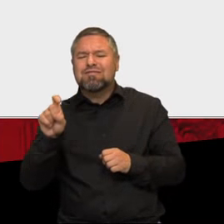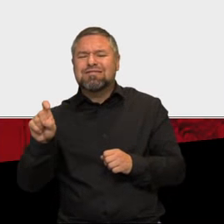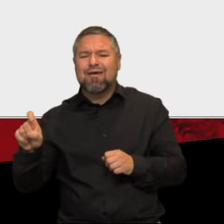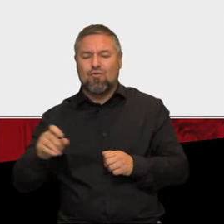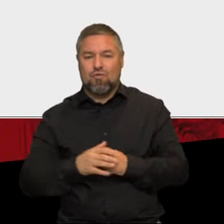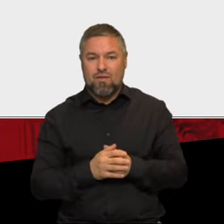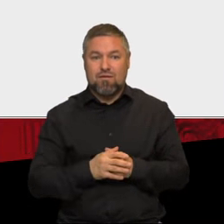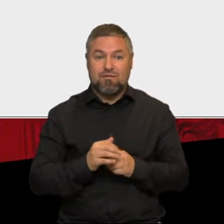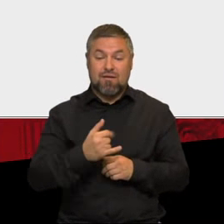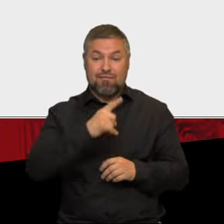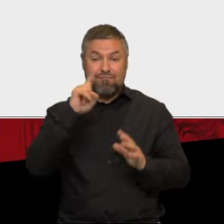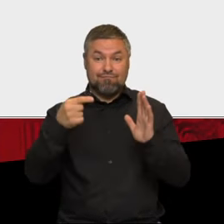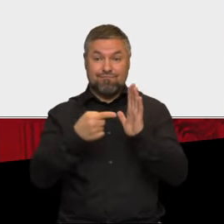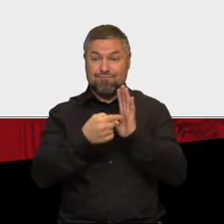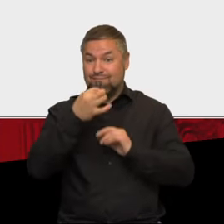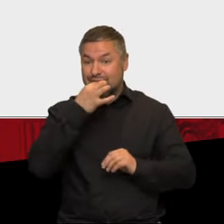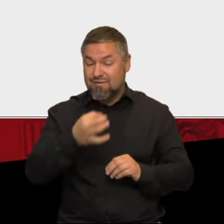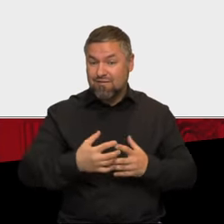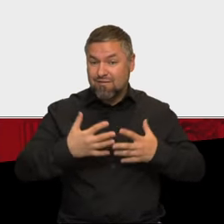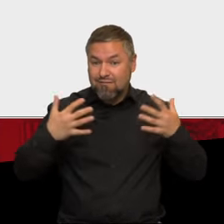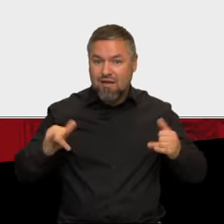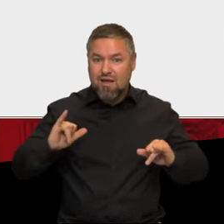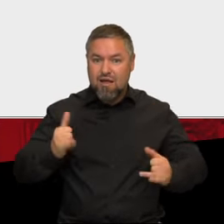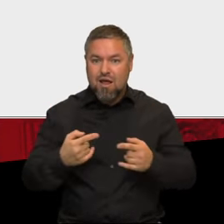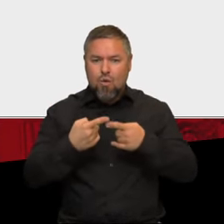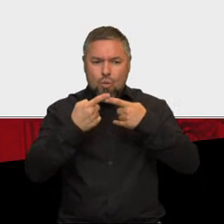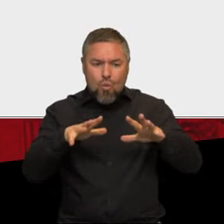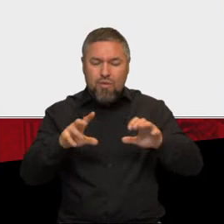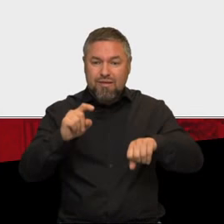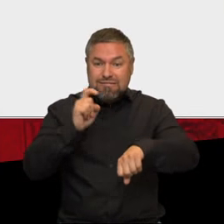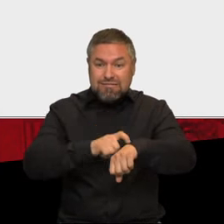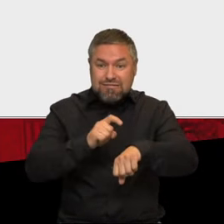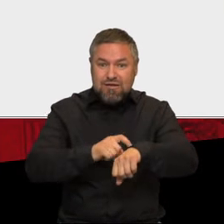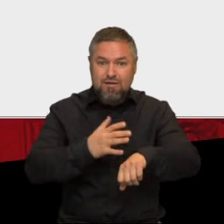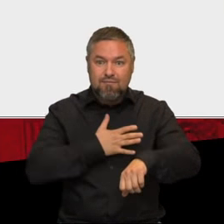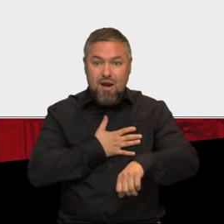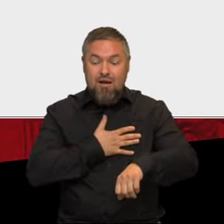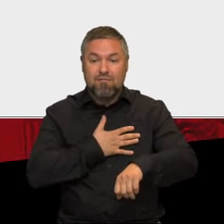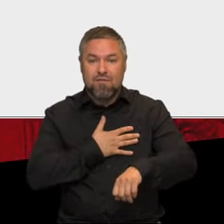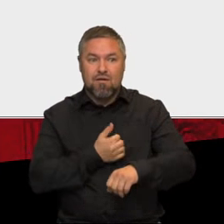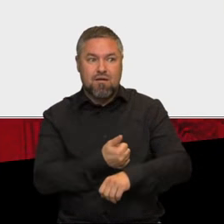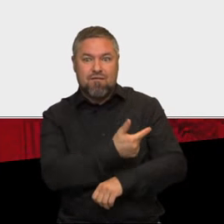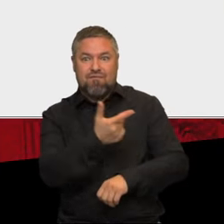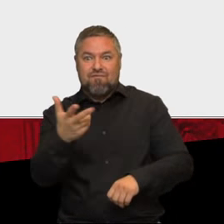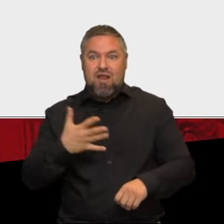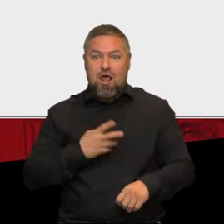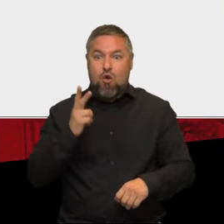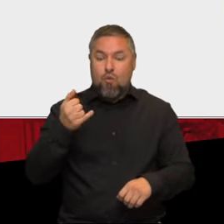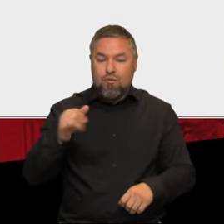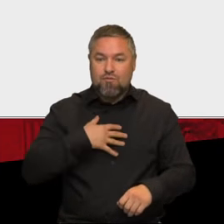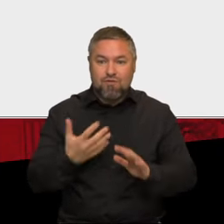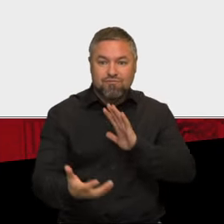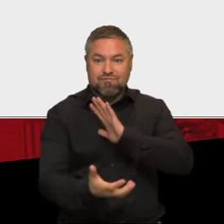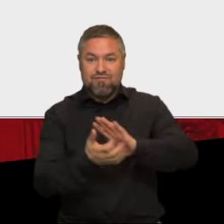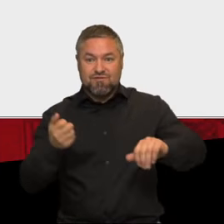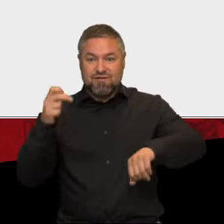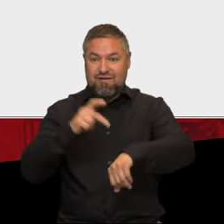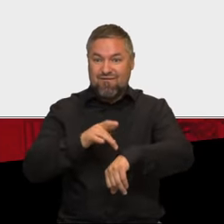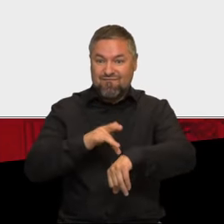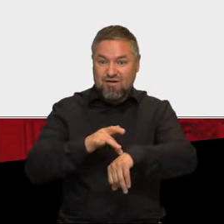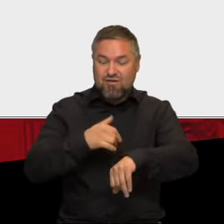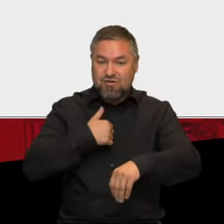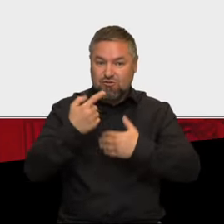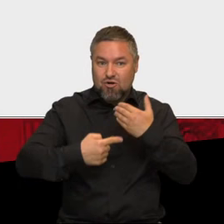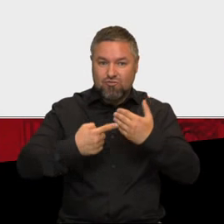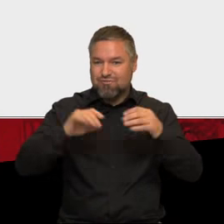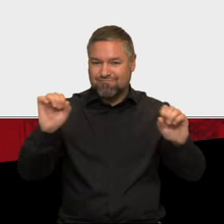mikrosekundy. Więc wielkie pytanie brzmi, jak w ciągu tak krótkiego czasu, nawet mając do dyspozycji wiele qubitów, możemy wyciągnąć wynik z naszego obliczenia.